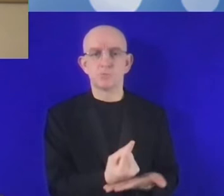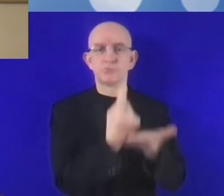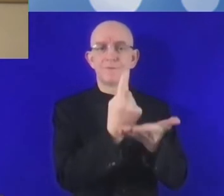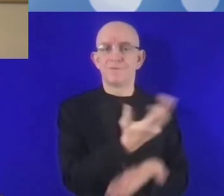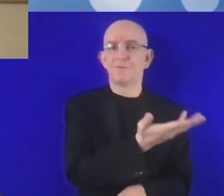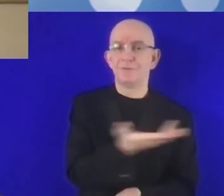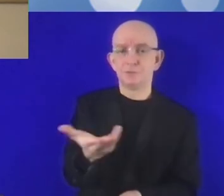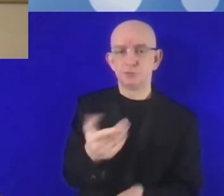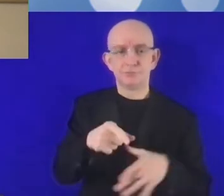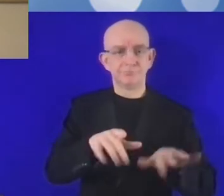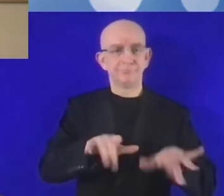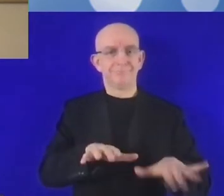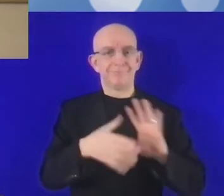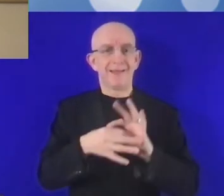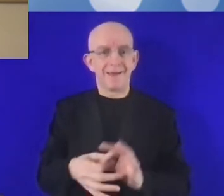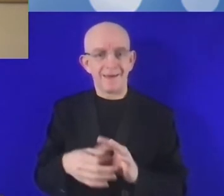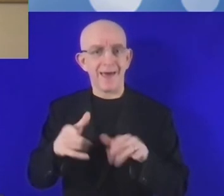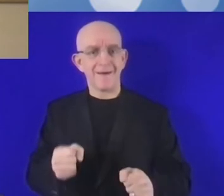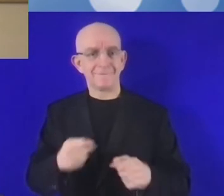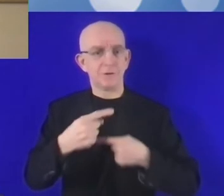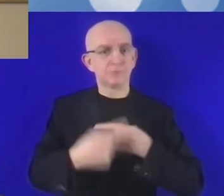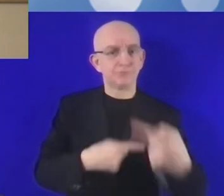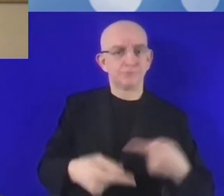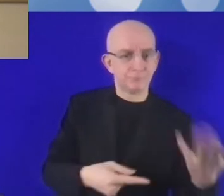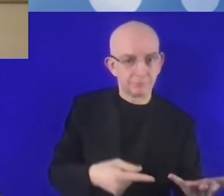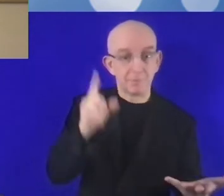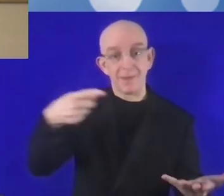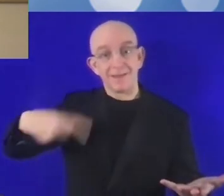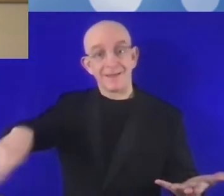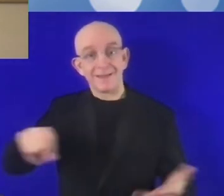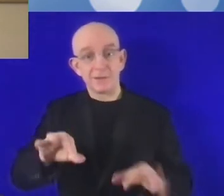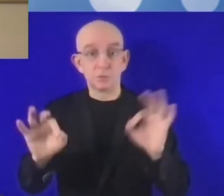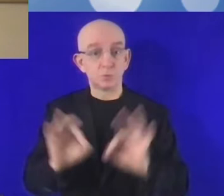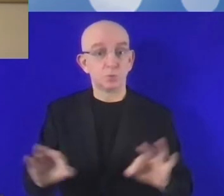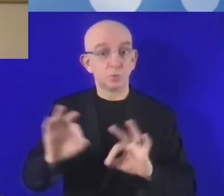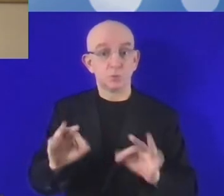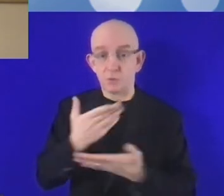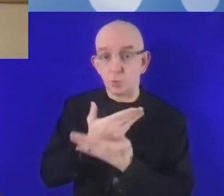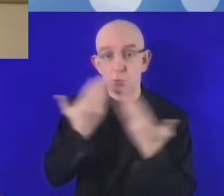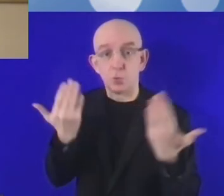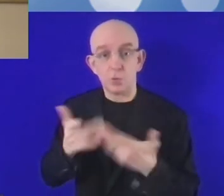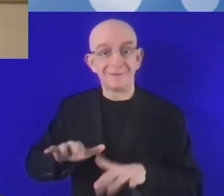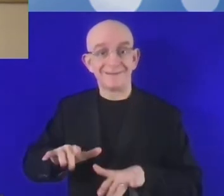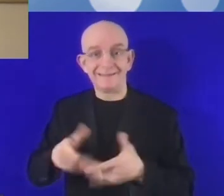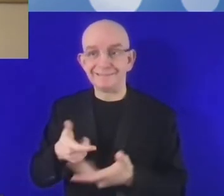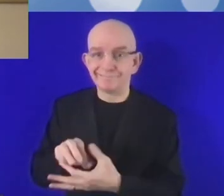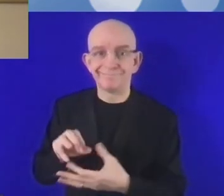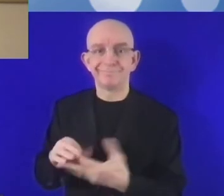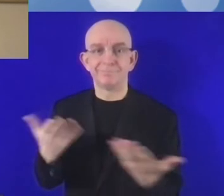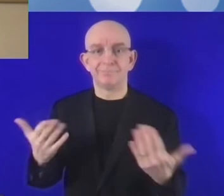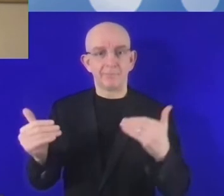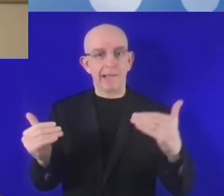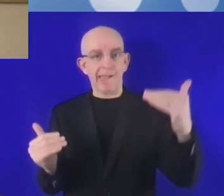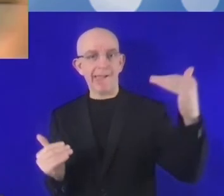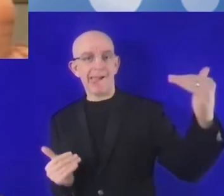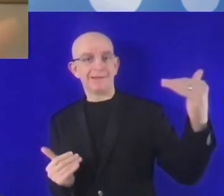parce qu'elles avaient à leur disposition les outils nécessaires pour l'éducation. Malheureusement, dans